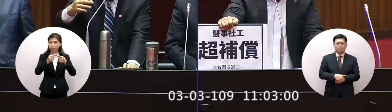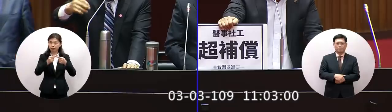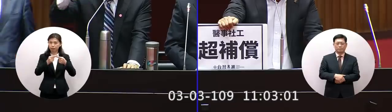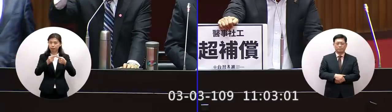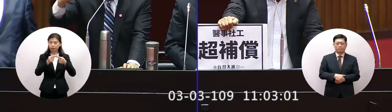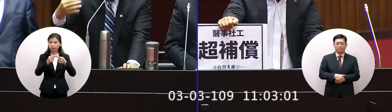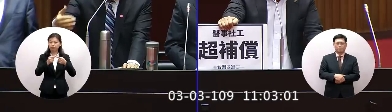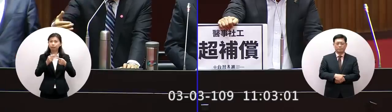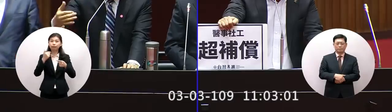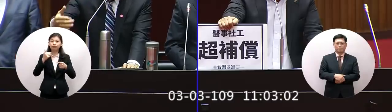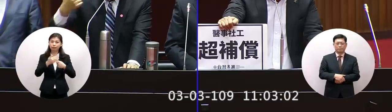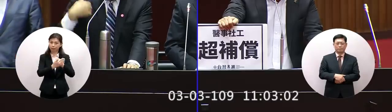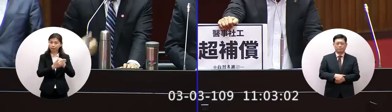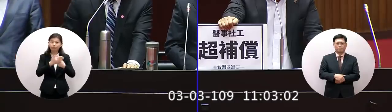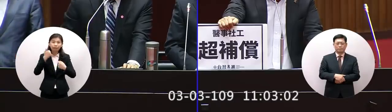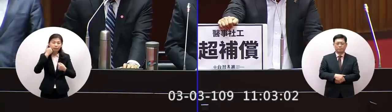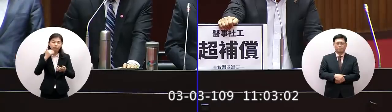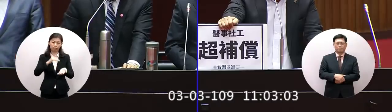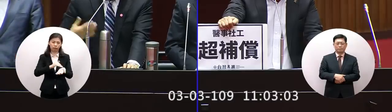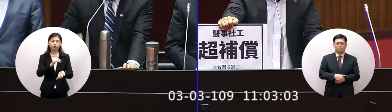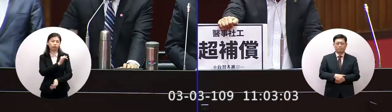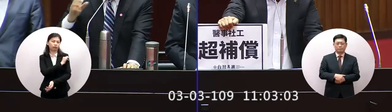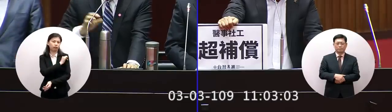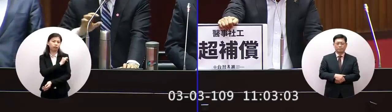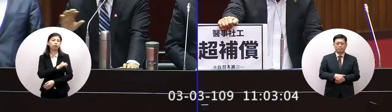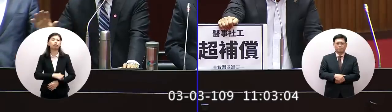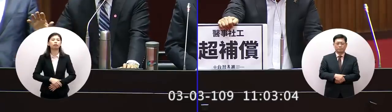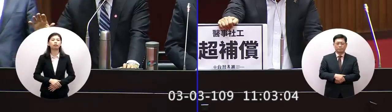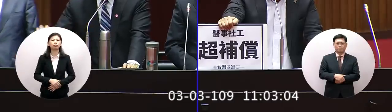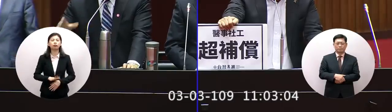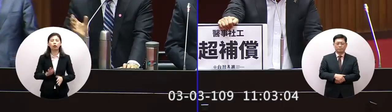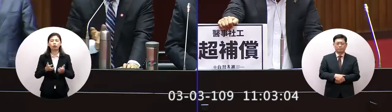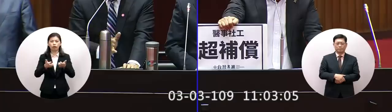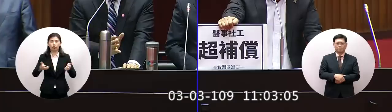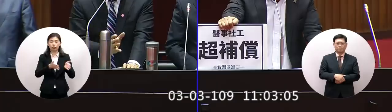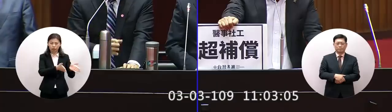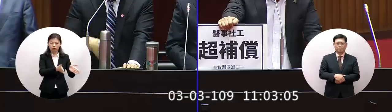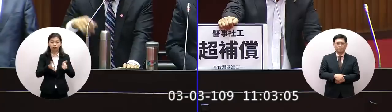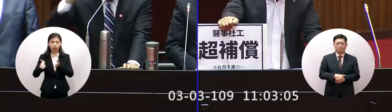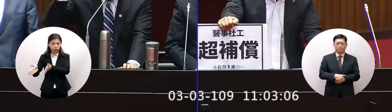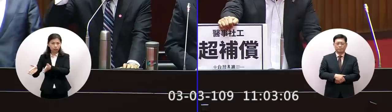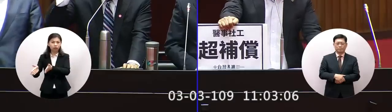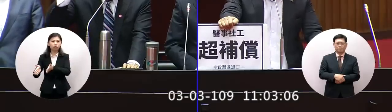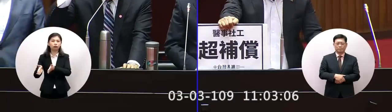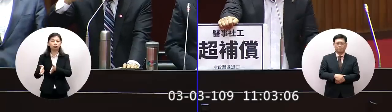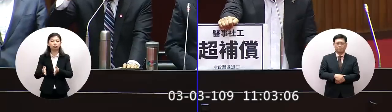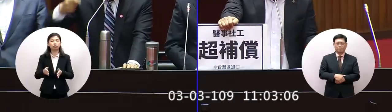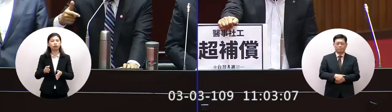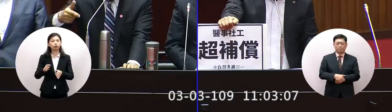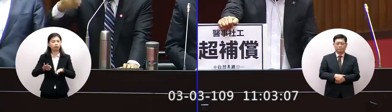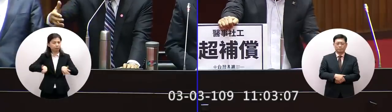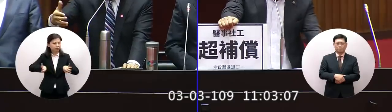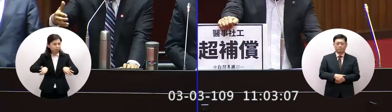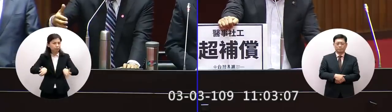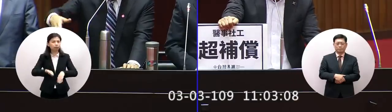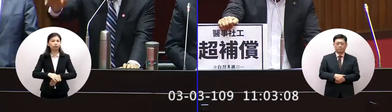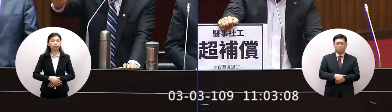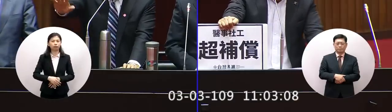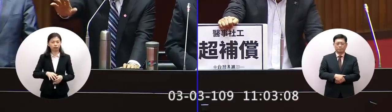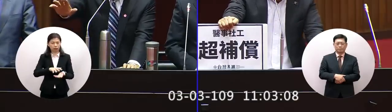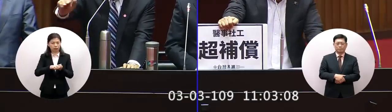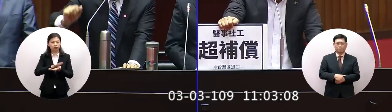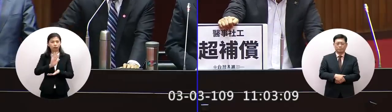保护咱医护人员，所以毋只有分流、分层这种观念，而且要